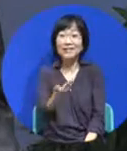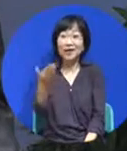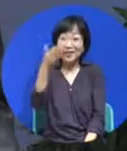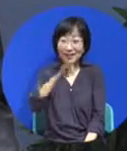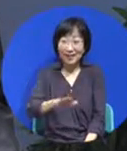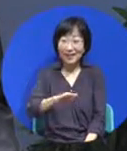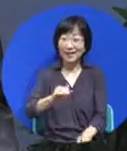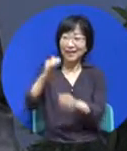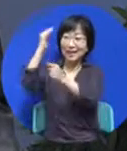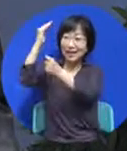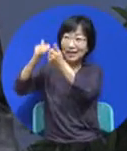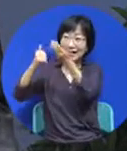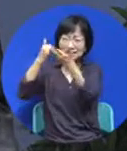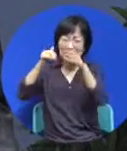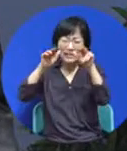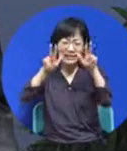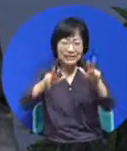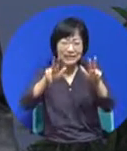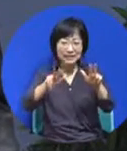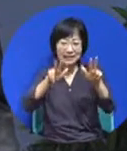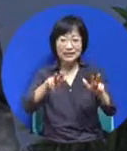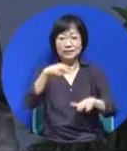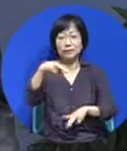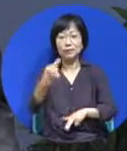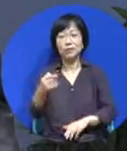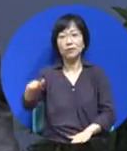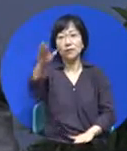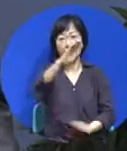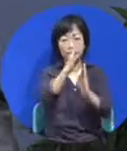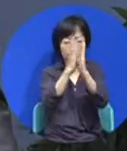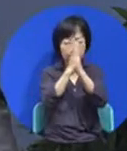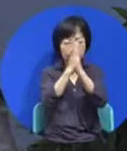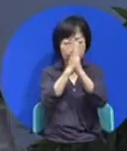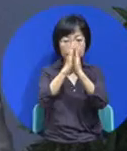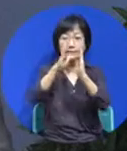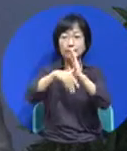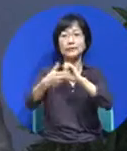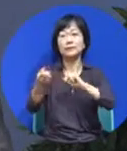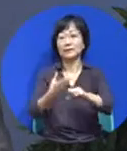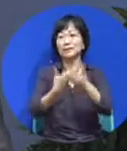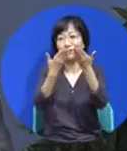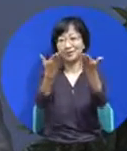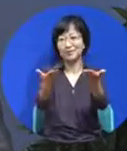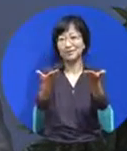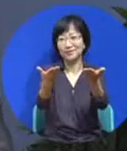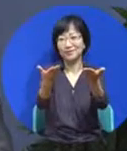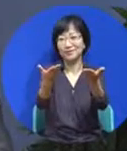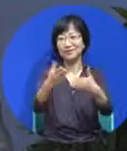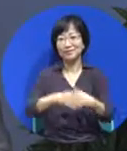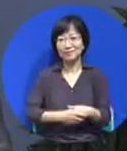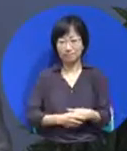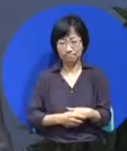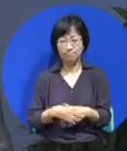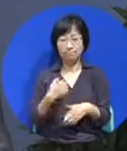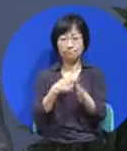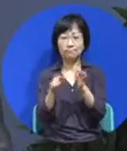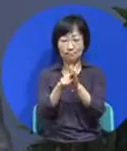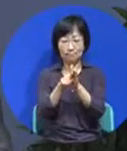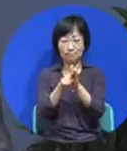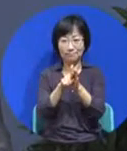기도에 응답하고 계십니다. And even now, God is answering your prayers. This is something that non-believers do not even know. 그 속으로 들어가는 겁니다.